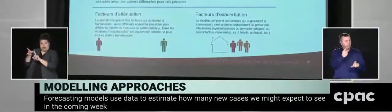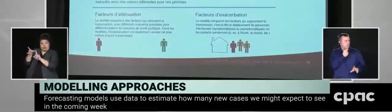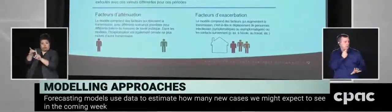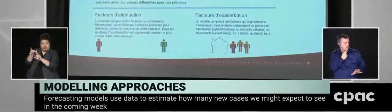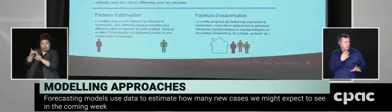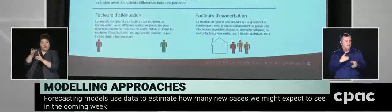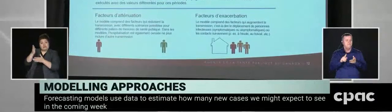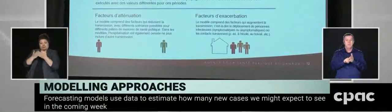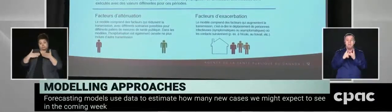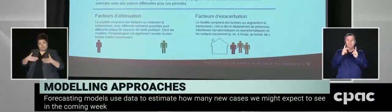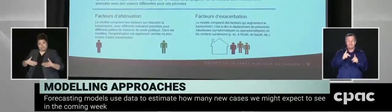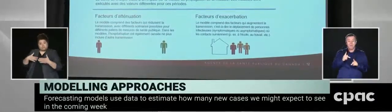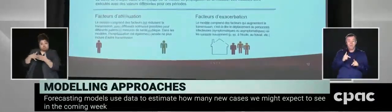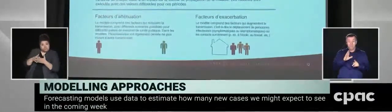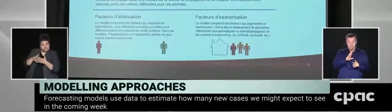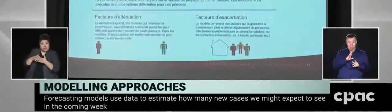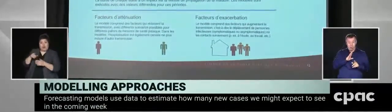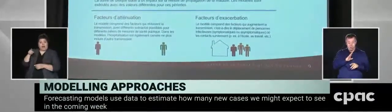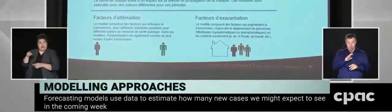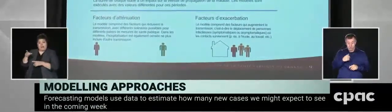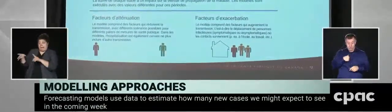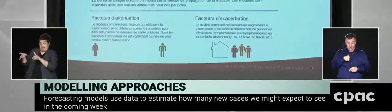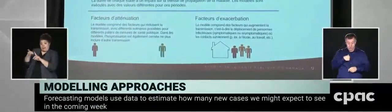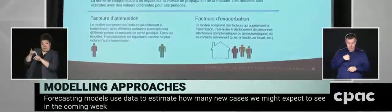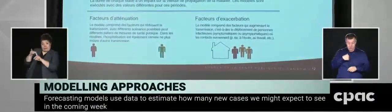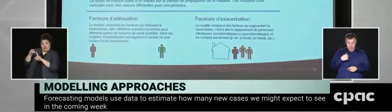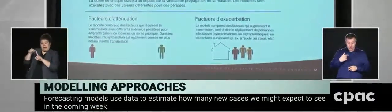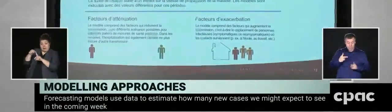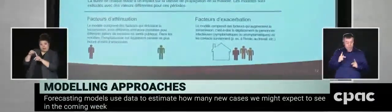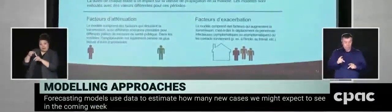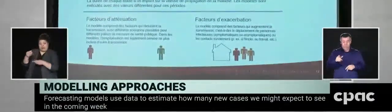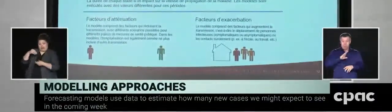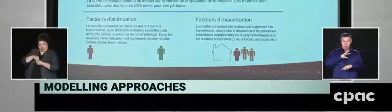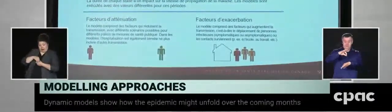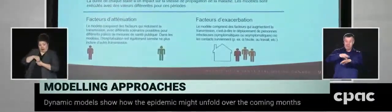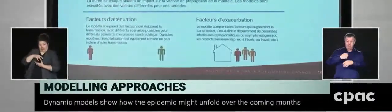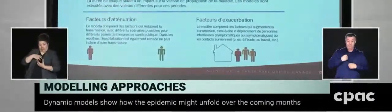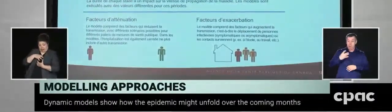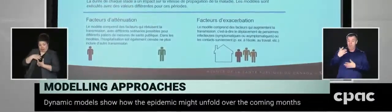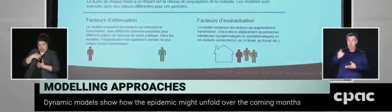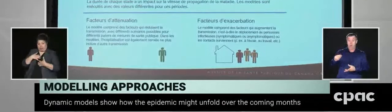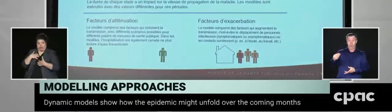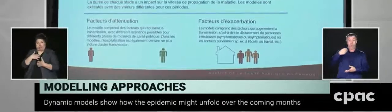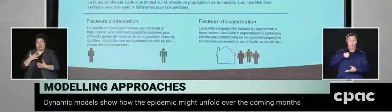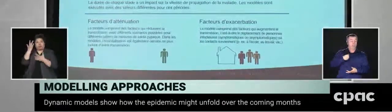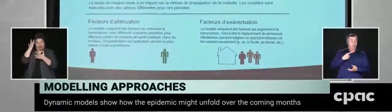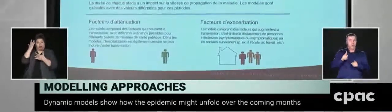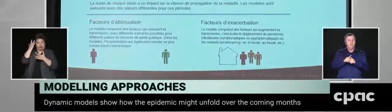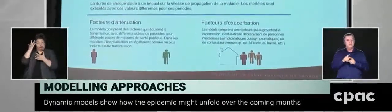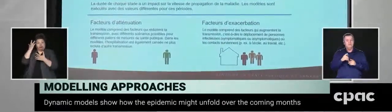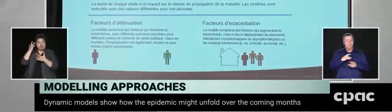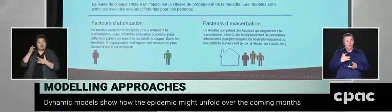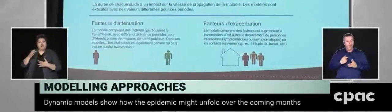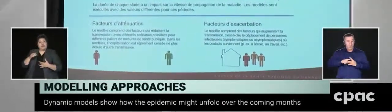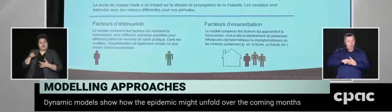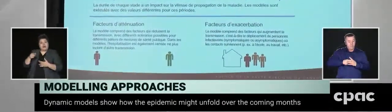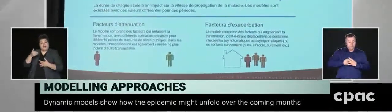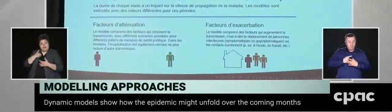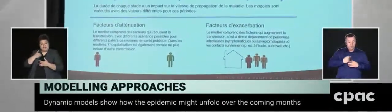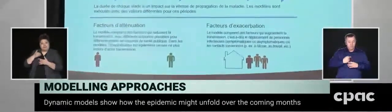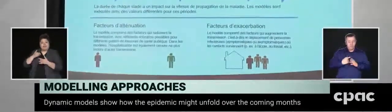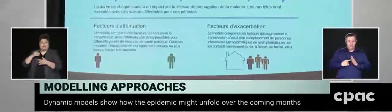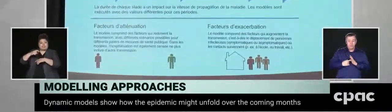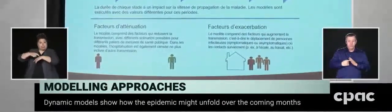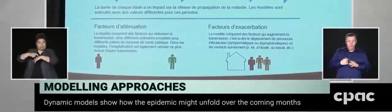être infectées. Les modèles tiennent aussi compte des différents stades de la maladie, soit l'exposition, l'infection,